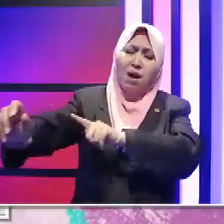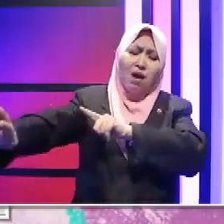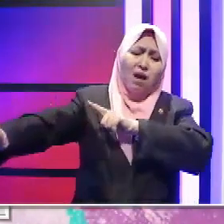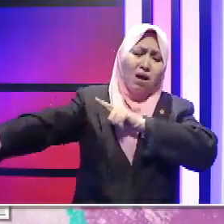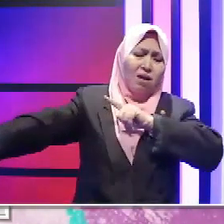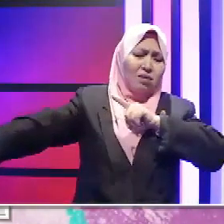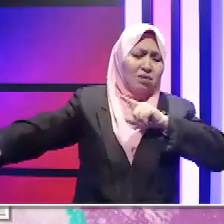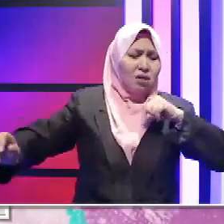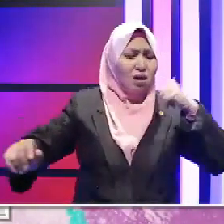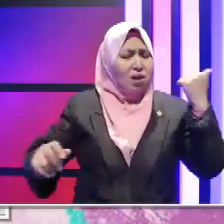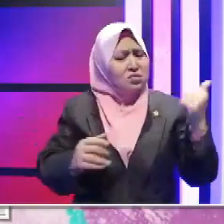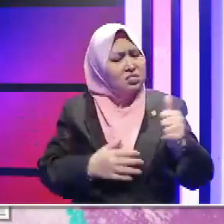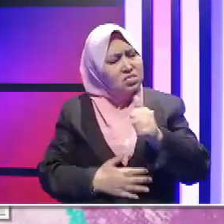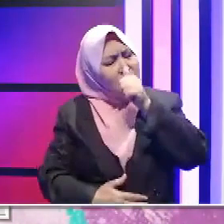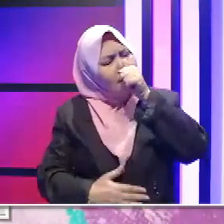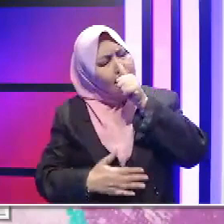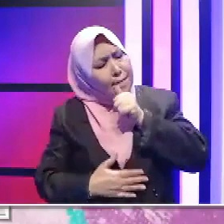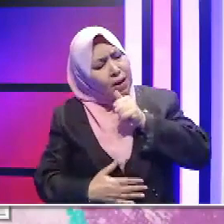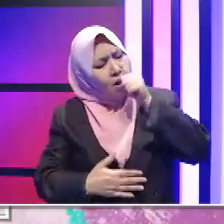teologi